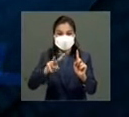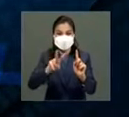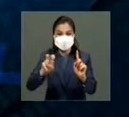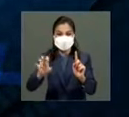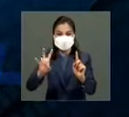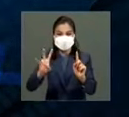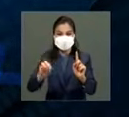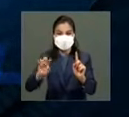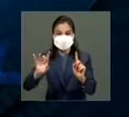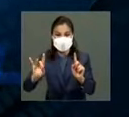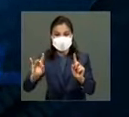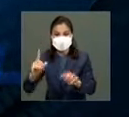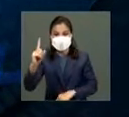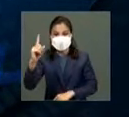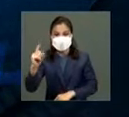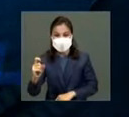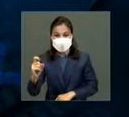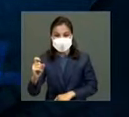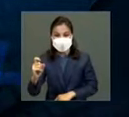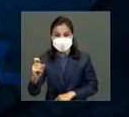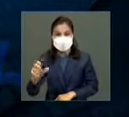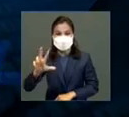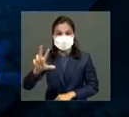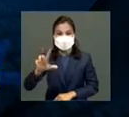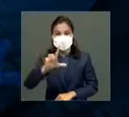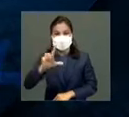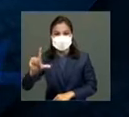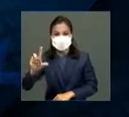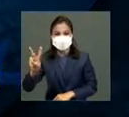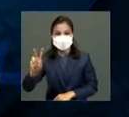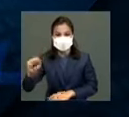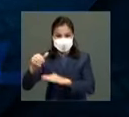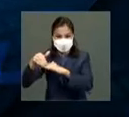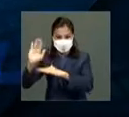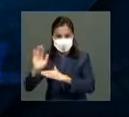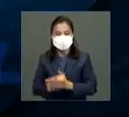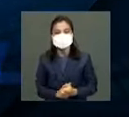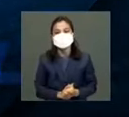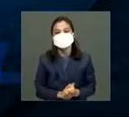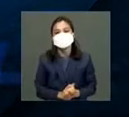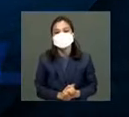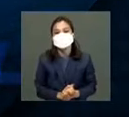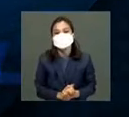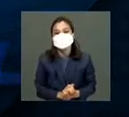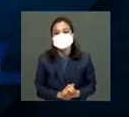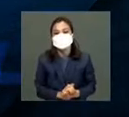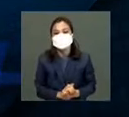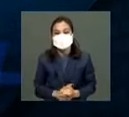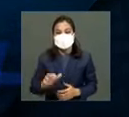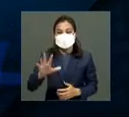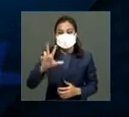14,278 คนทำให้เสียชีวิตไปแล้ว 3,200,000 กว่าคน